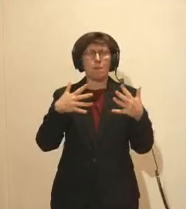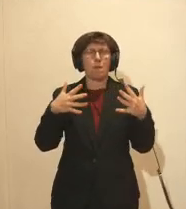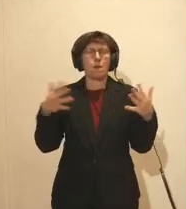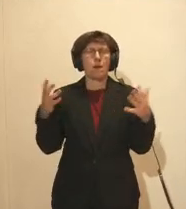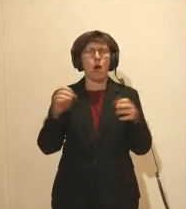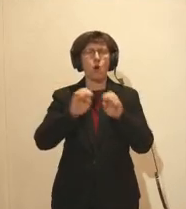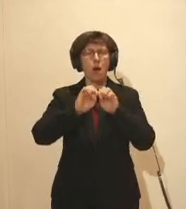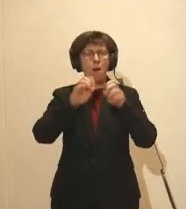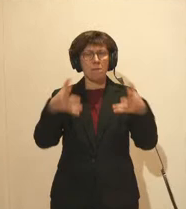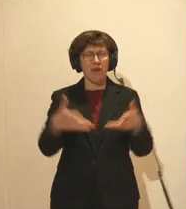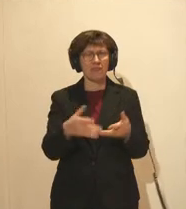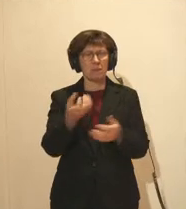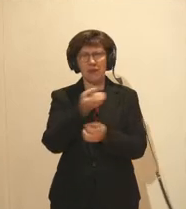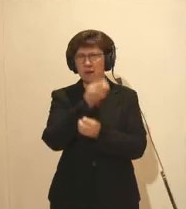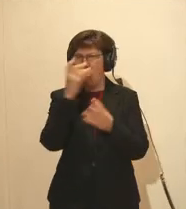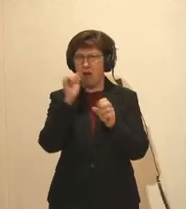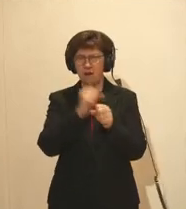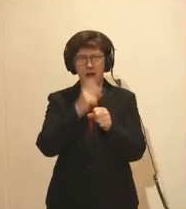clara